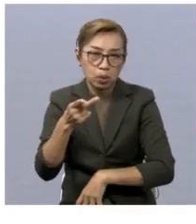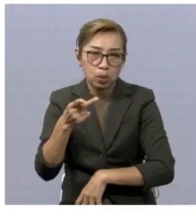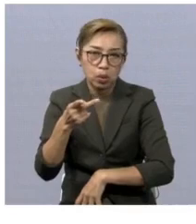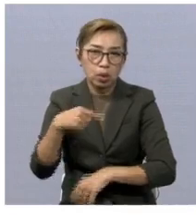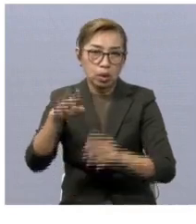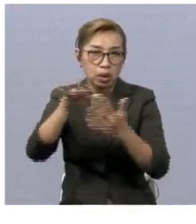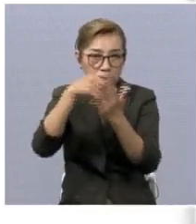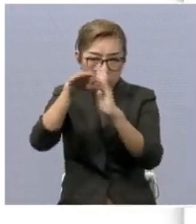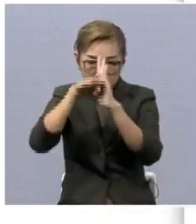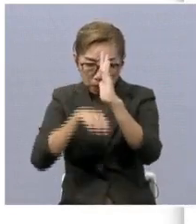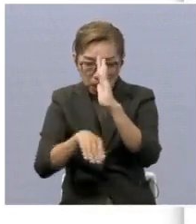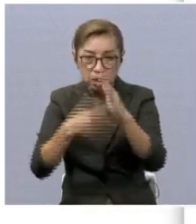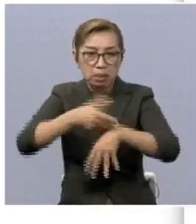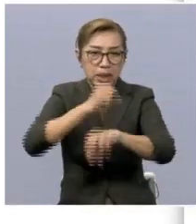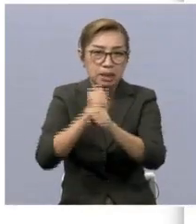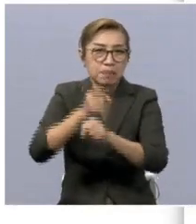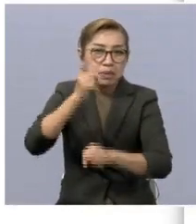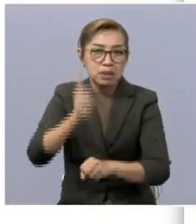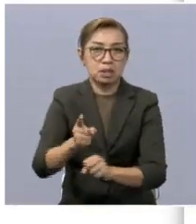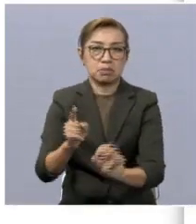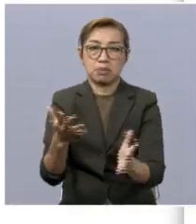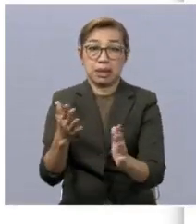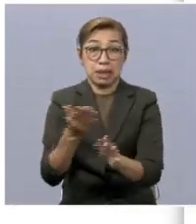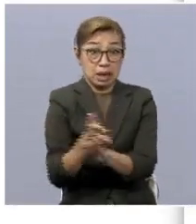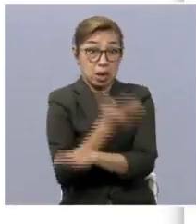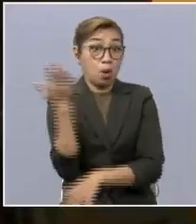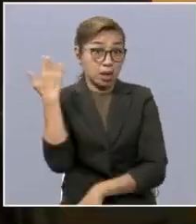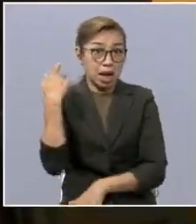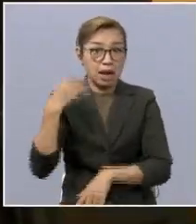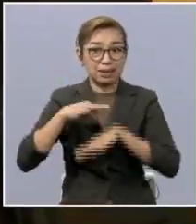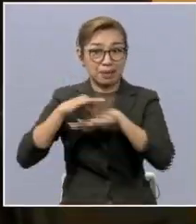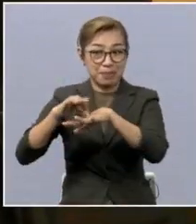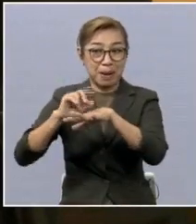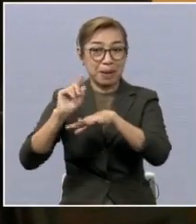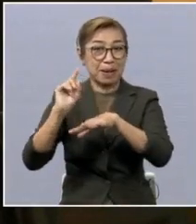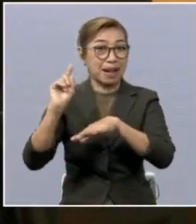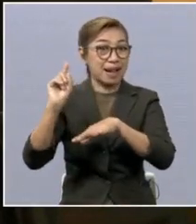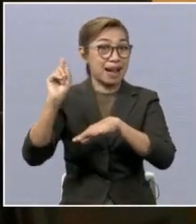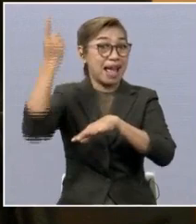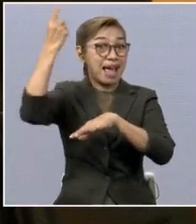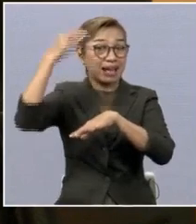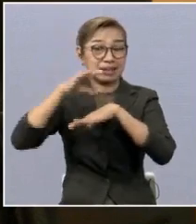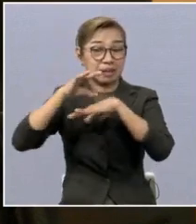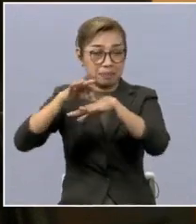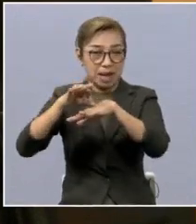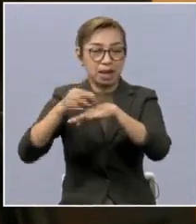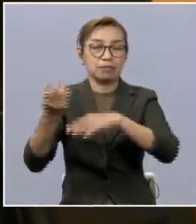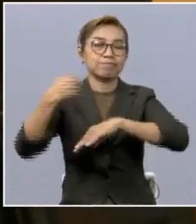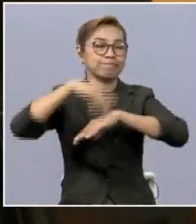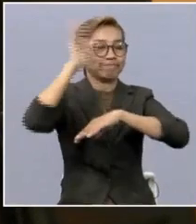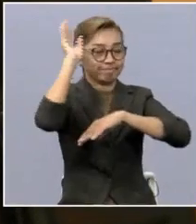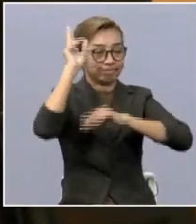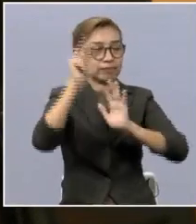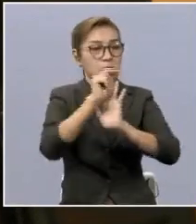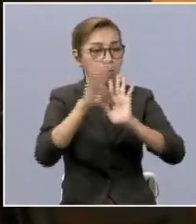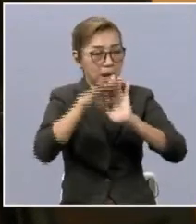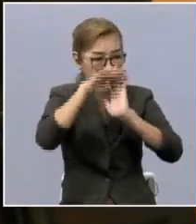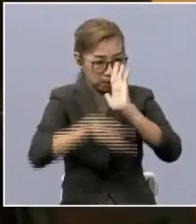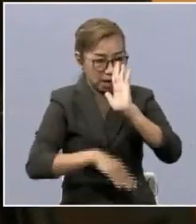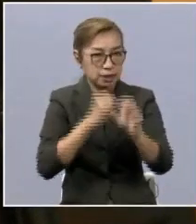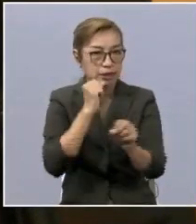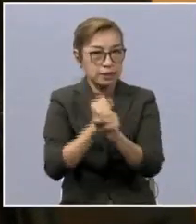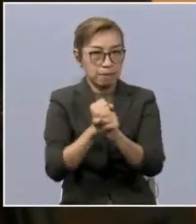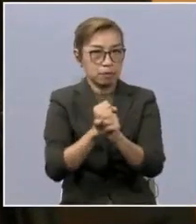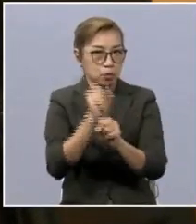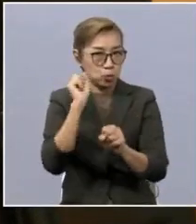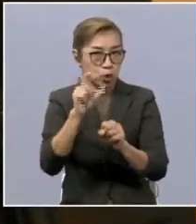บัติหรือว่าดำเนินการให้เป็นไปตามนโยบายที่แถลงไว้ต่อรัฐสภาโดยเฉพาะนโยบายเร่งด่วน12ประการที่รัฐบาลประก